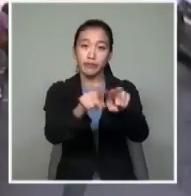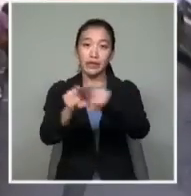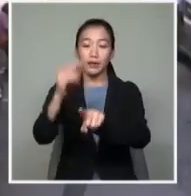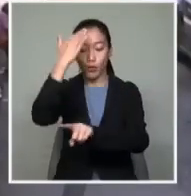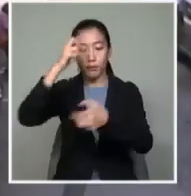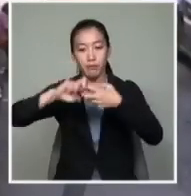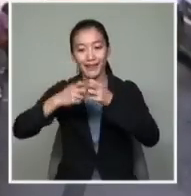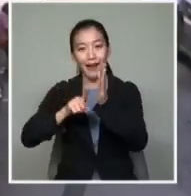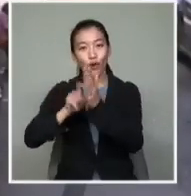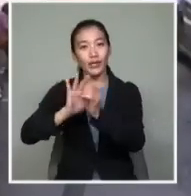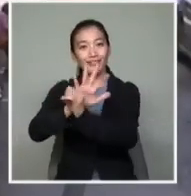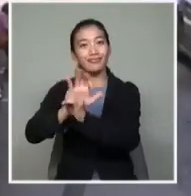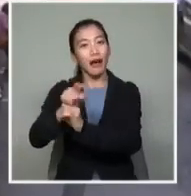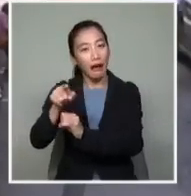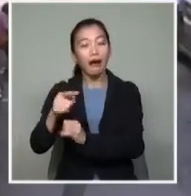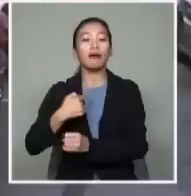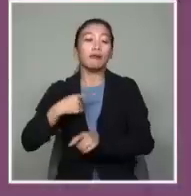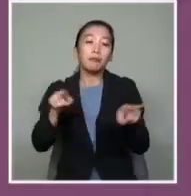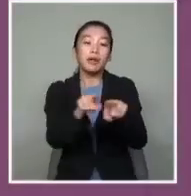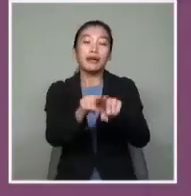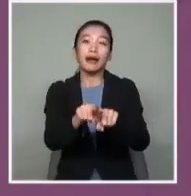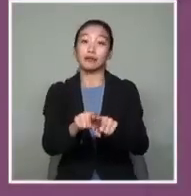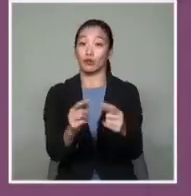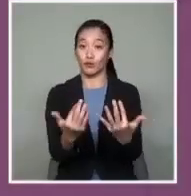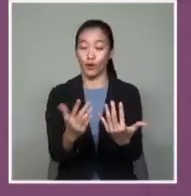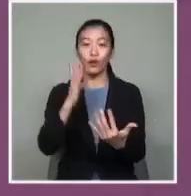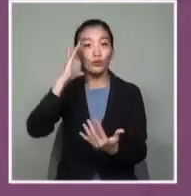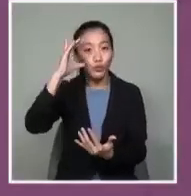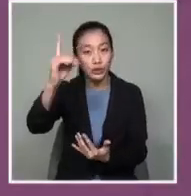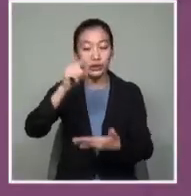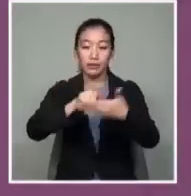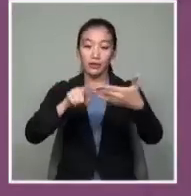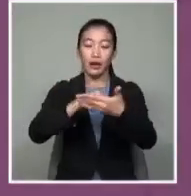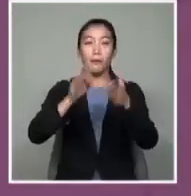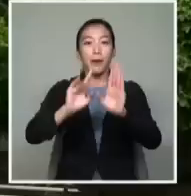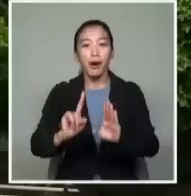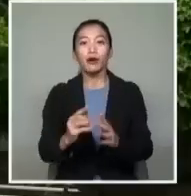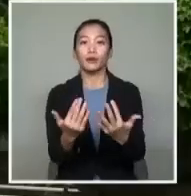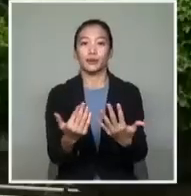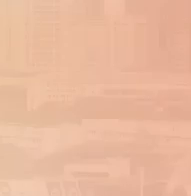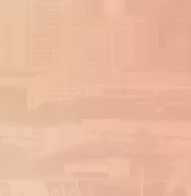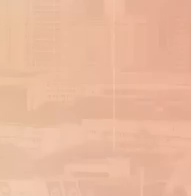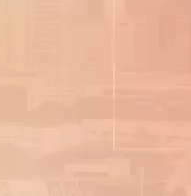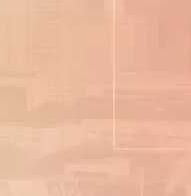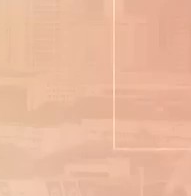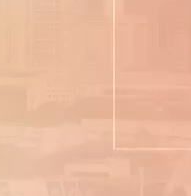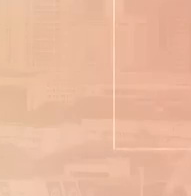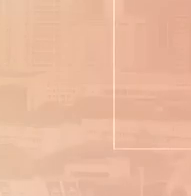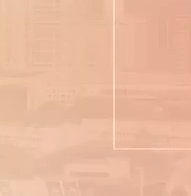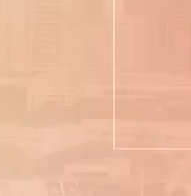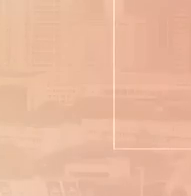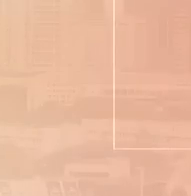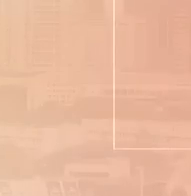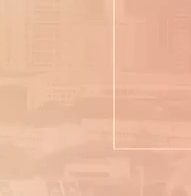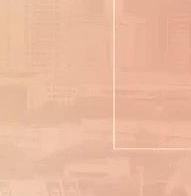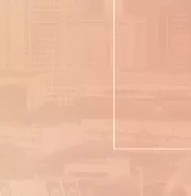เช่นเดียวกันนะคะก็ต้องรอติดตามกันวันพรุ่งนี้สำหรับการเลือกตั้งทั่วไป8พฤศจิกายนนะคะ ขอบคุณที่ติดต